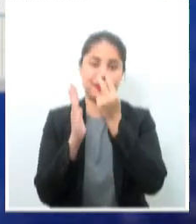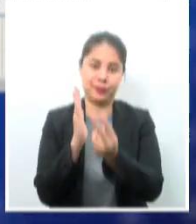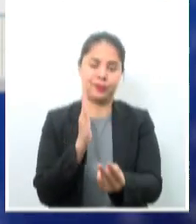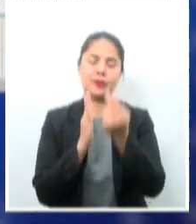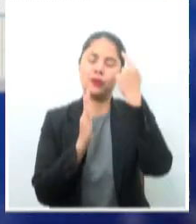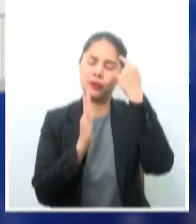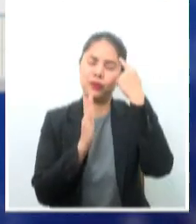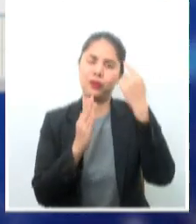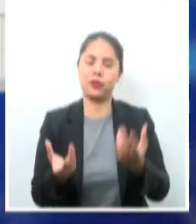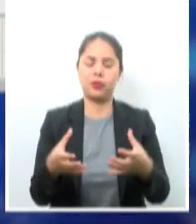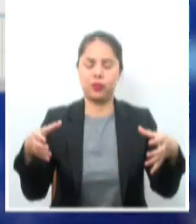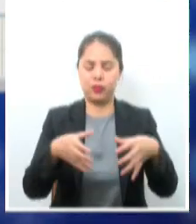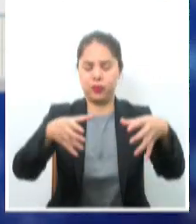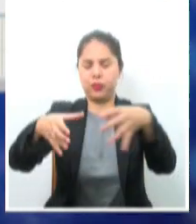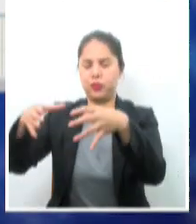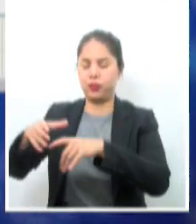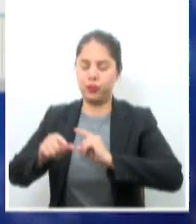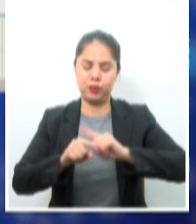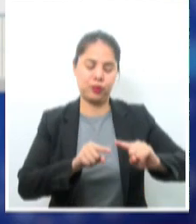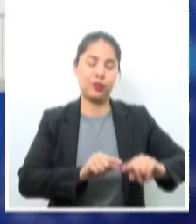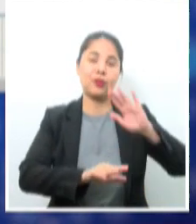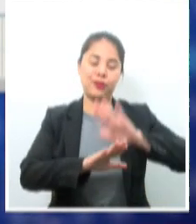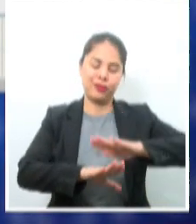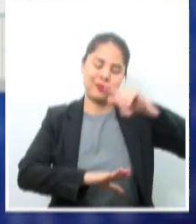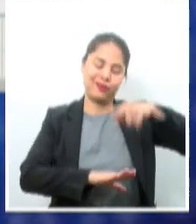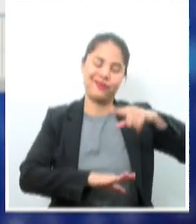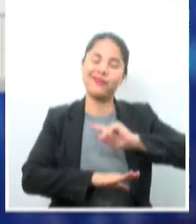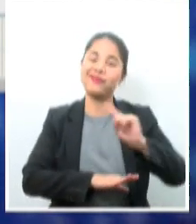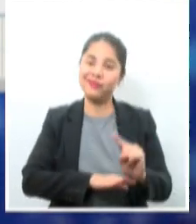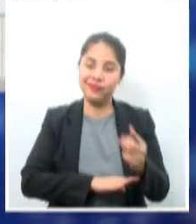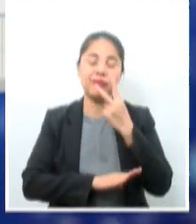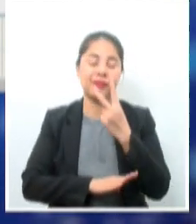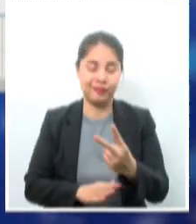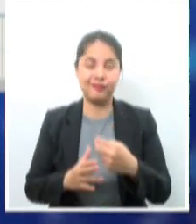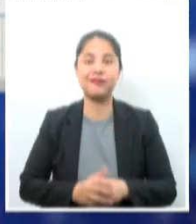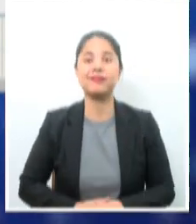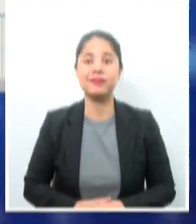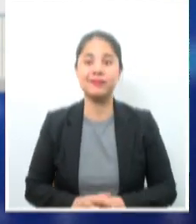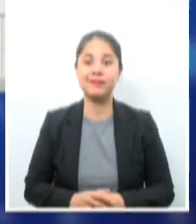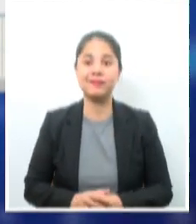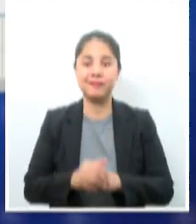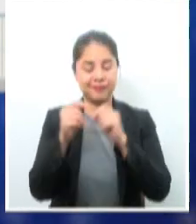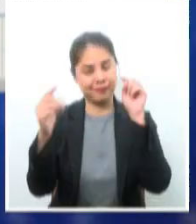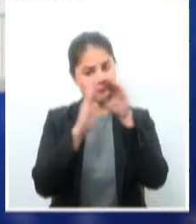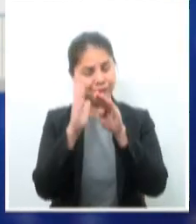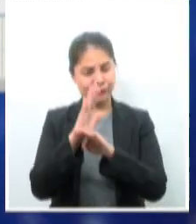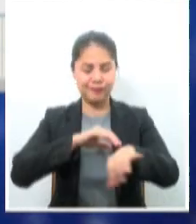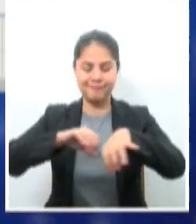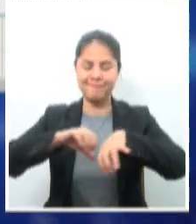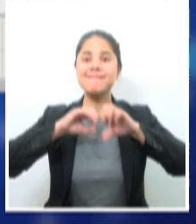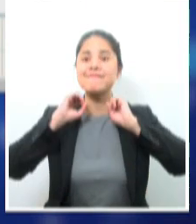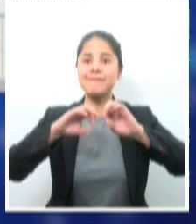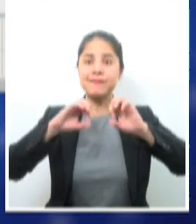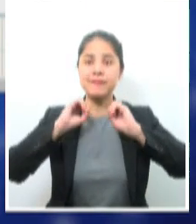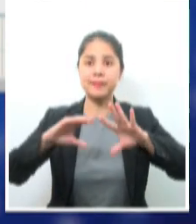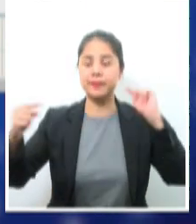านักเรียนของเราในแต่ละเขตมีความสามารถพิเศษด้านใดเป็นพิเศษสิ่งเหล่านี้จะทำให้เราสามารถที่จะออกแบบกระบวนการจัดการเรียนรู้ไ